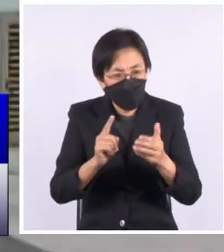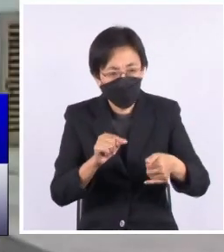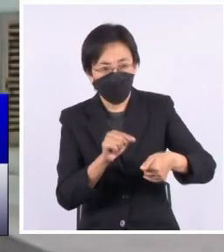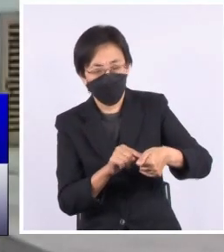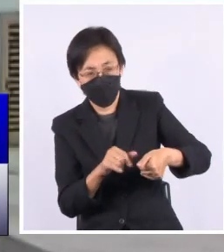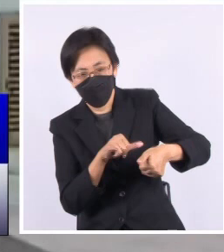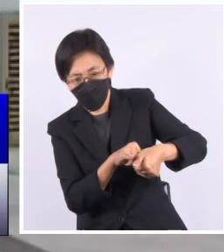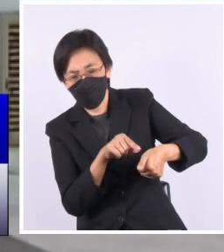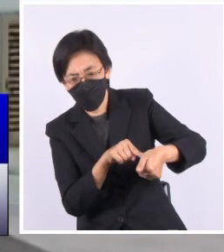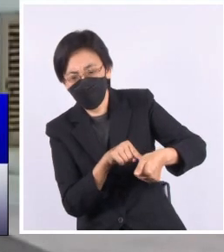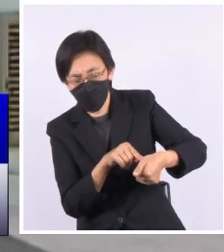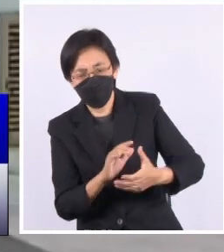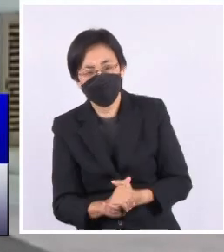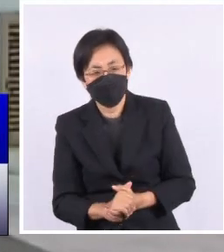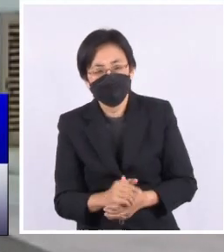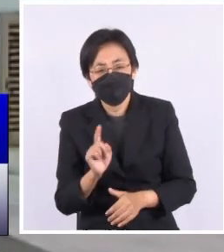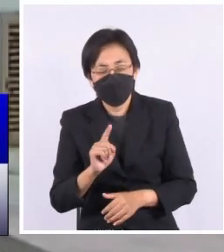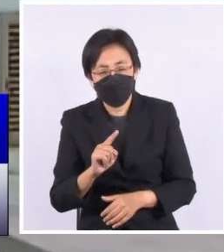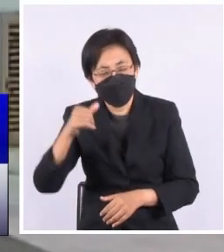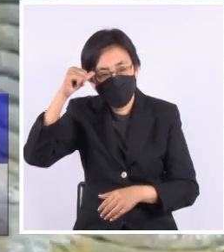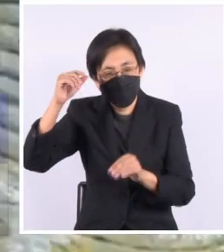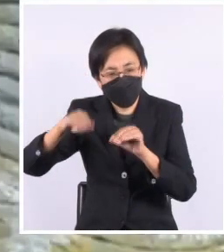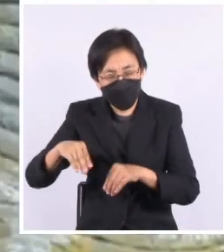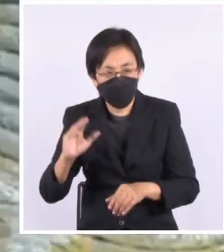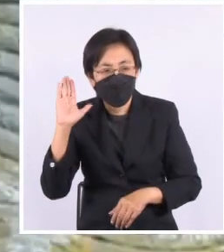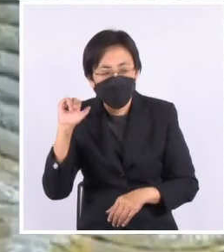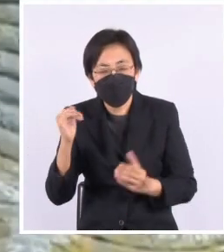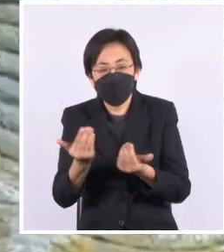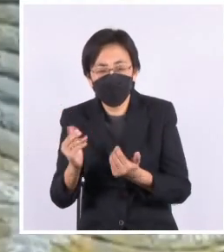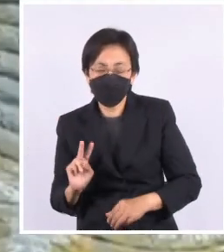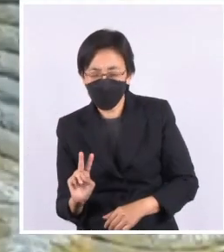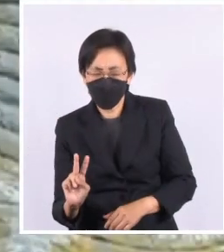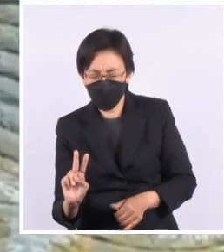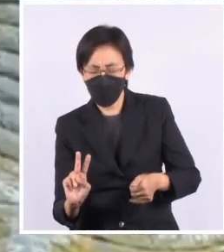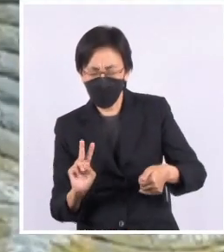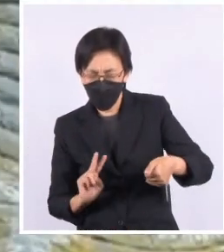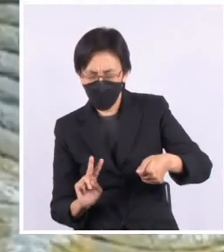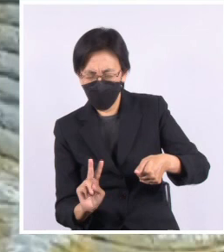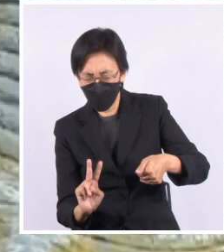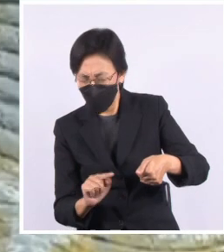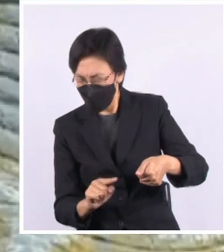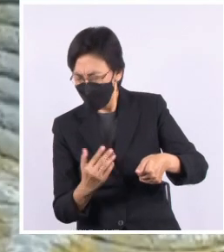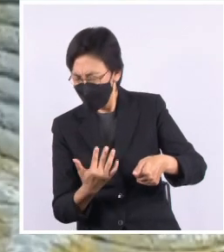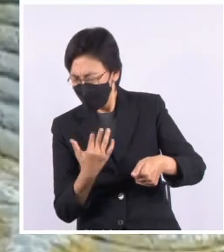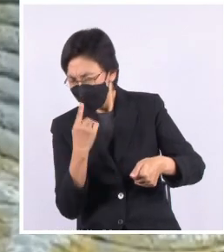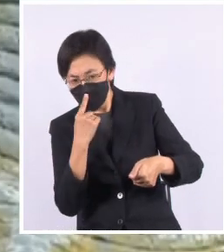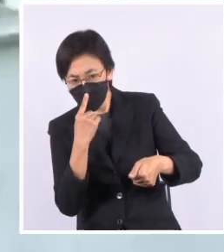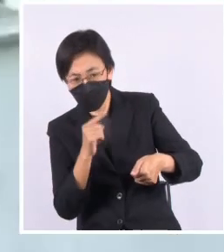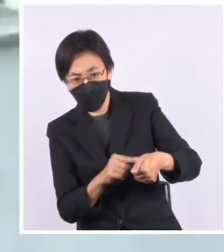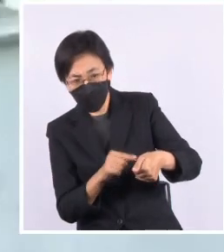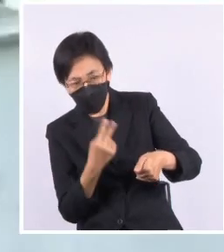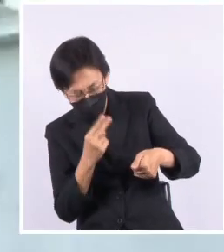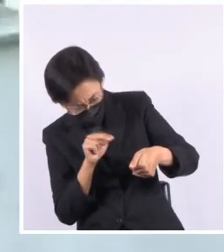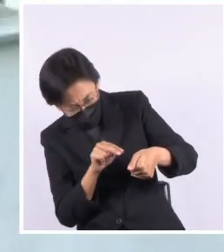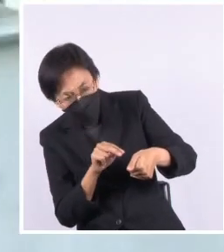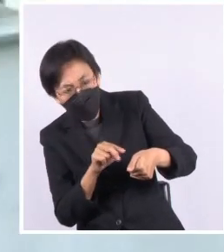ในเมืองบาร์เซโลนาประเทศสเปนเพราะลูกเดินผ่านไปแล้วก็ได้กลิ่นช่วยออกมาเมื่อมองไปที่รอยแยกของลูกบ้านหน่อยครับ